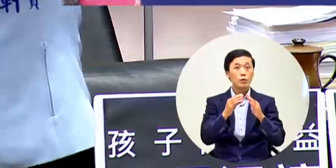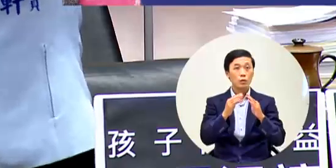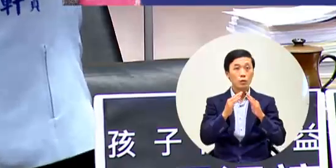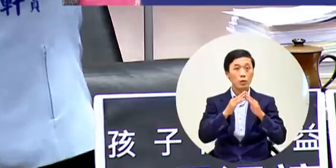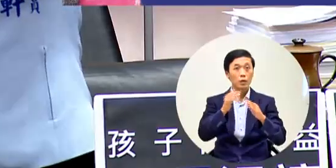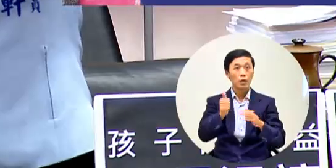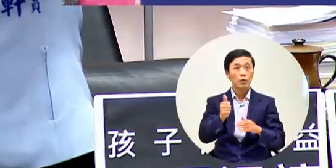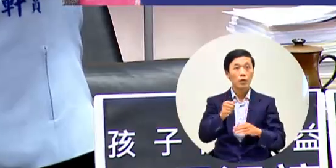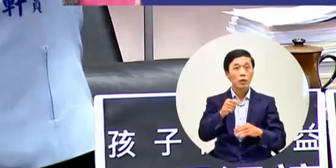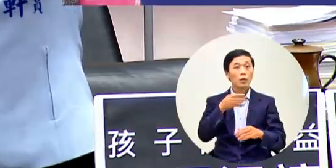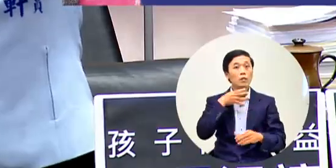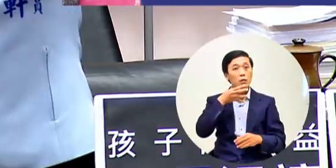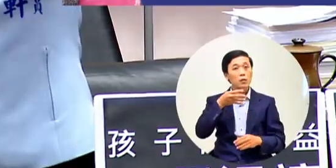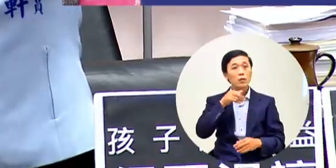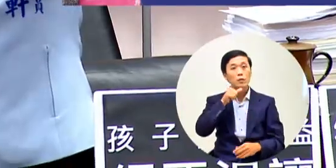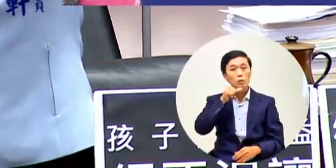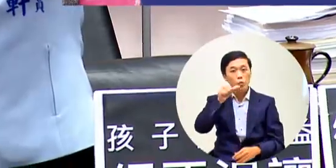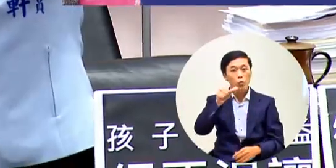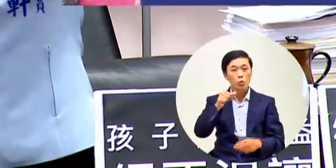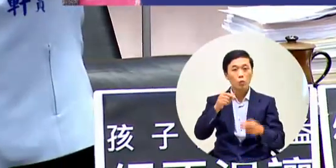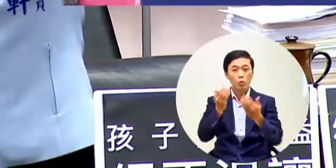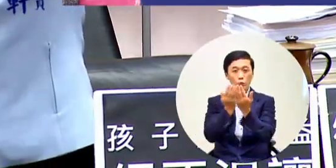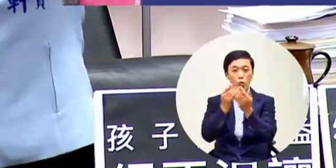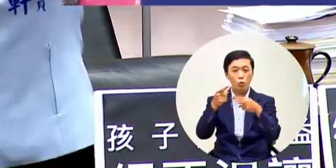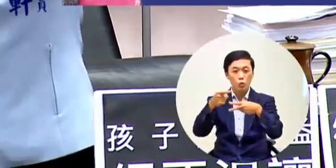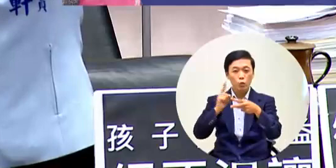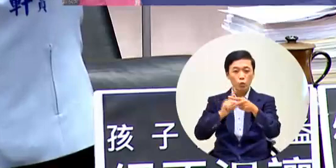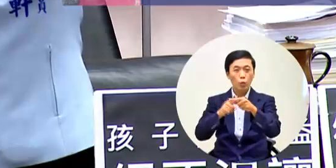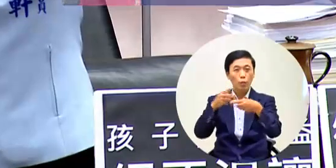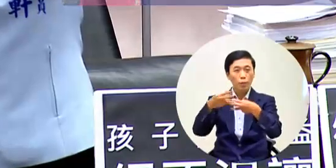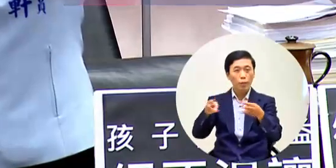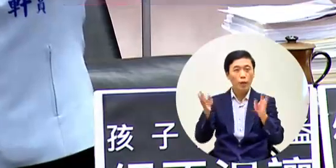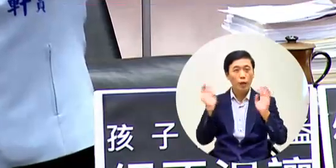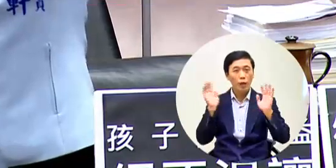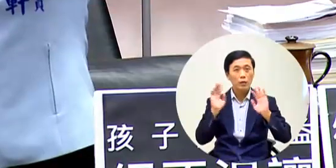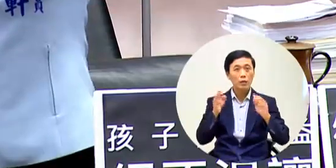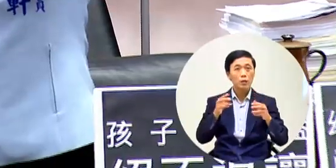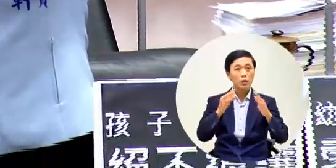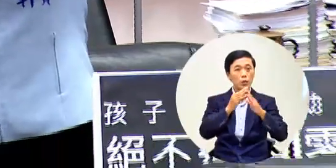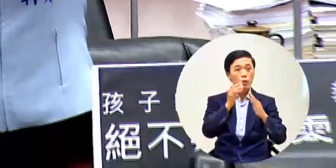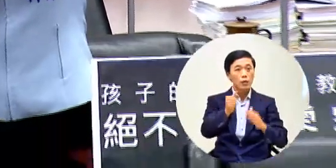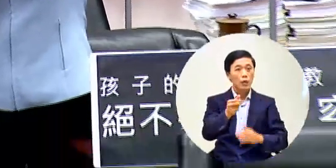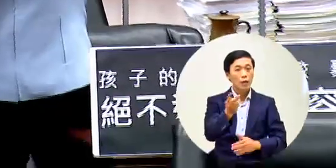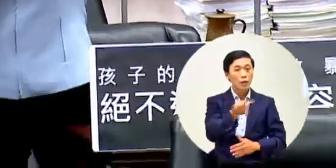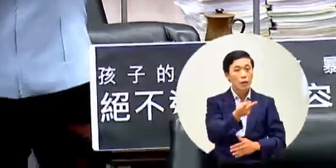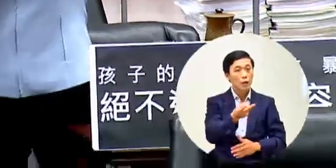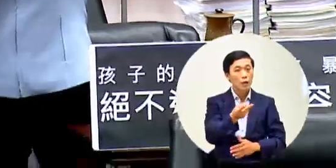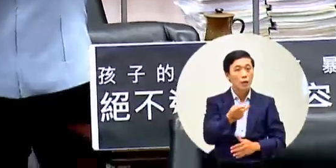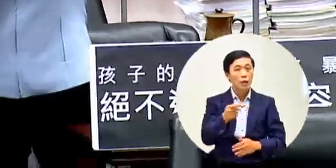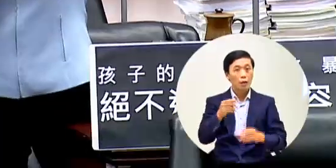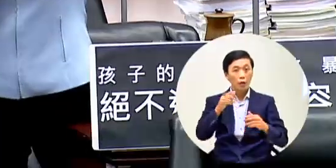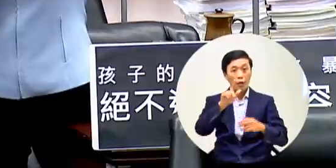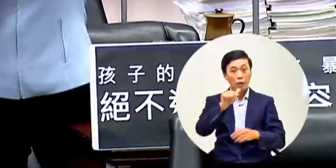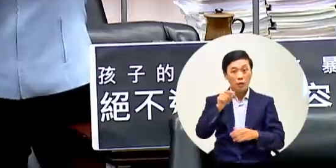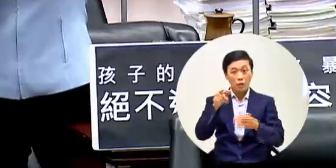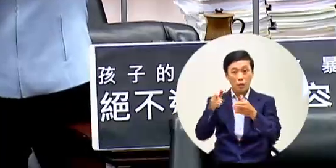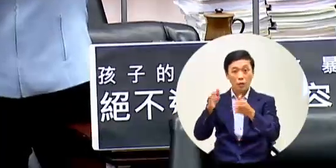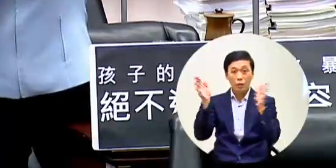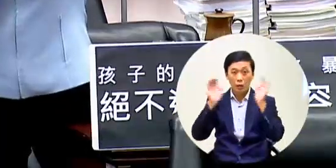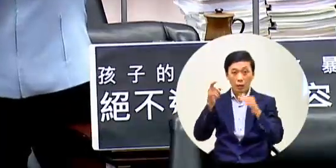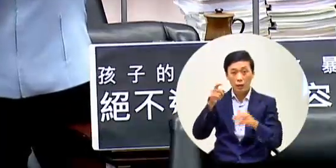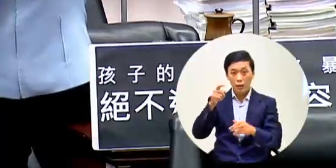四岁、五岁的中班小孩子，局长，两位局长，老师为了管教这些孩